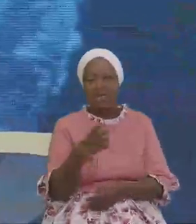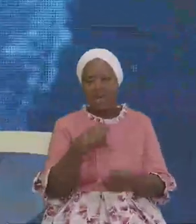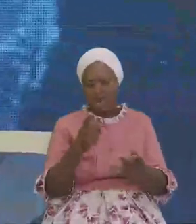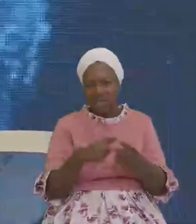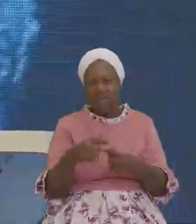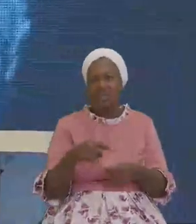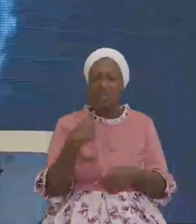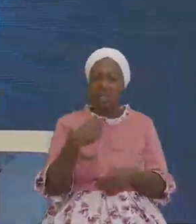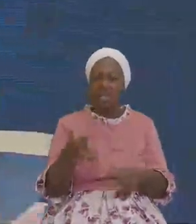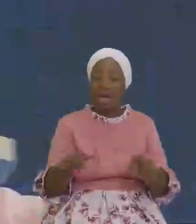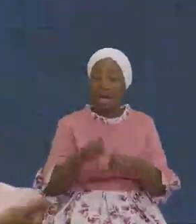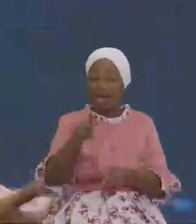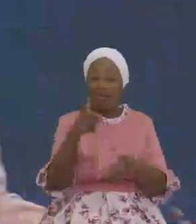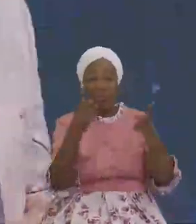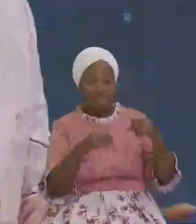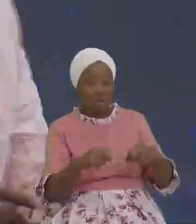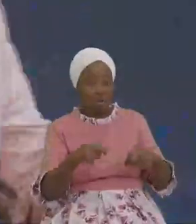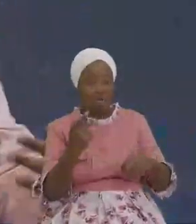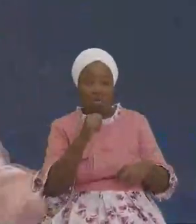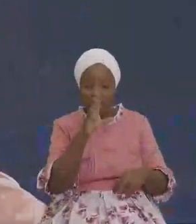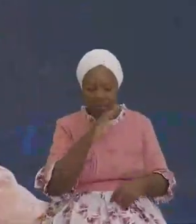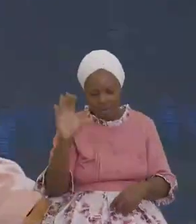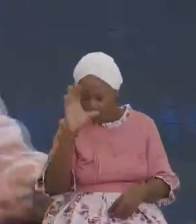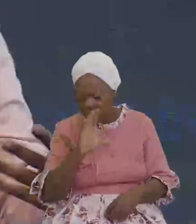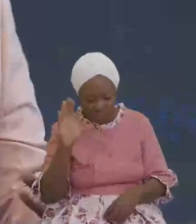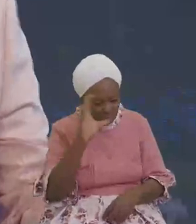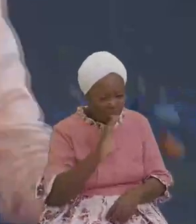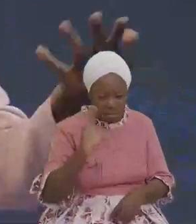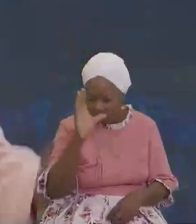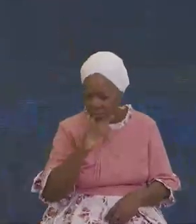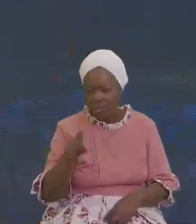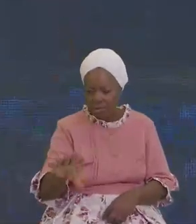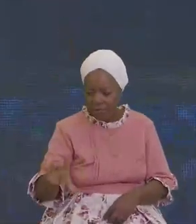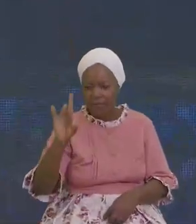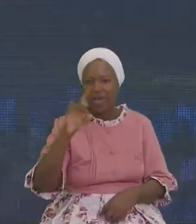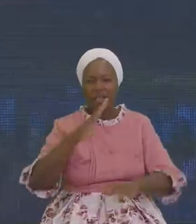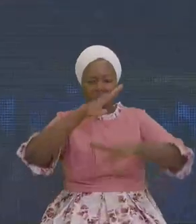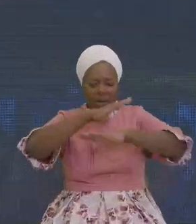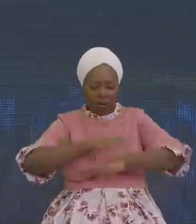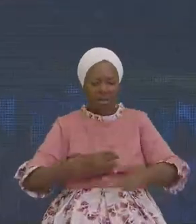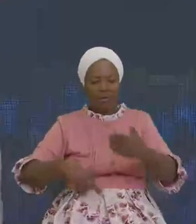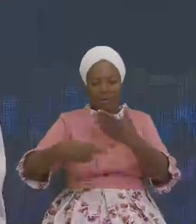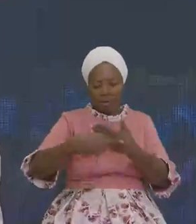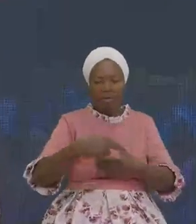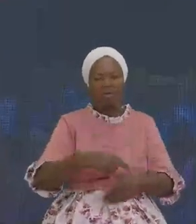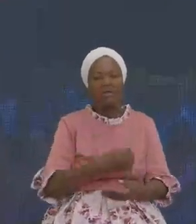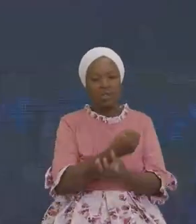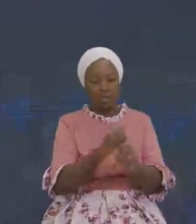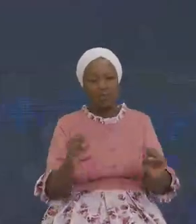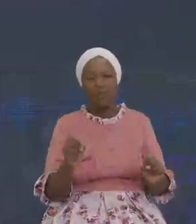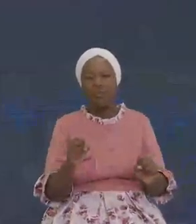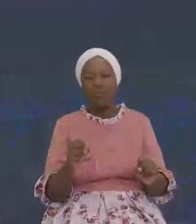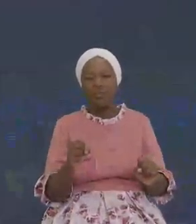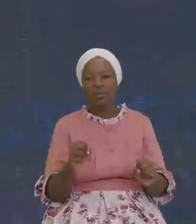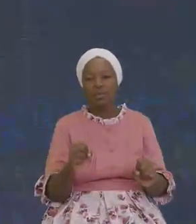Et il dit, comme tu viens, tu ne vas pas chercher. Tu trouveras du repos, la restauration, la